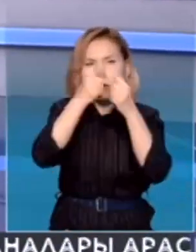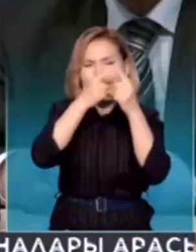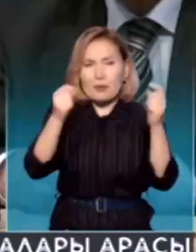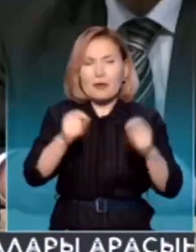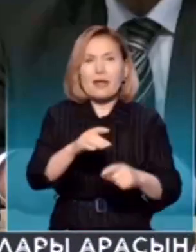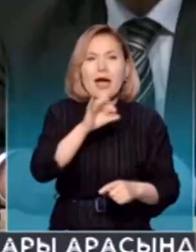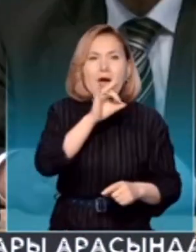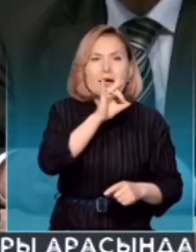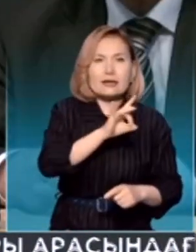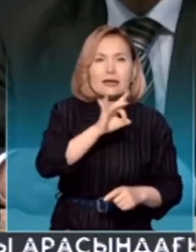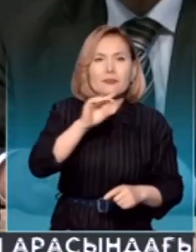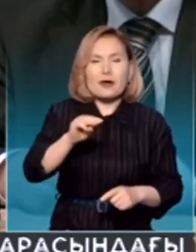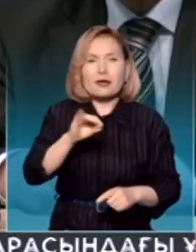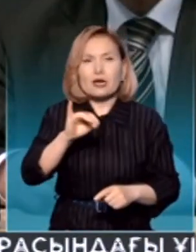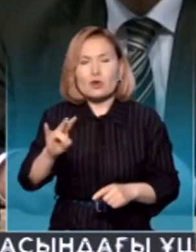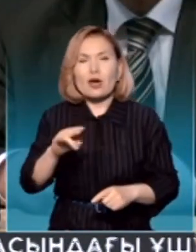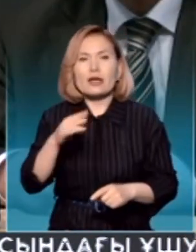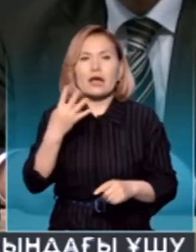Реджеп Тайып Ердоған